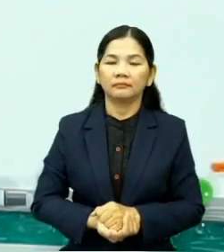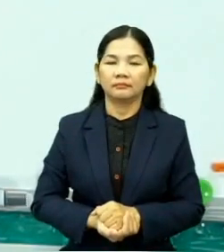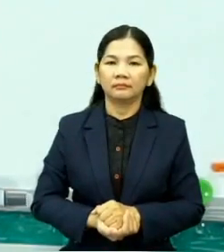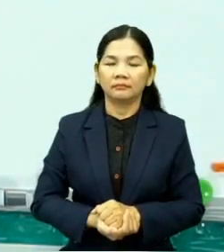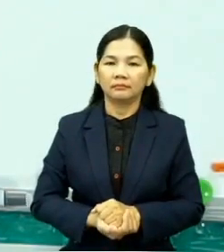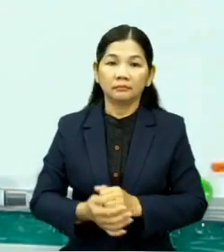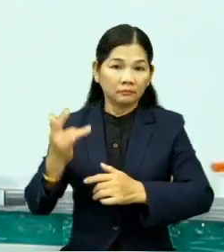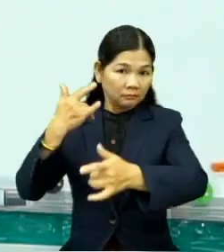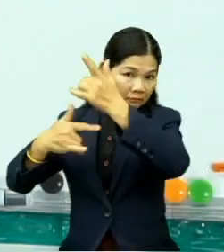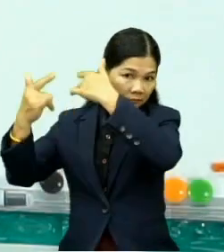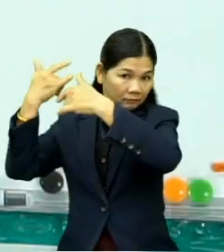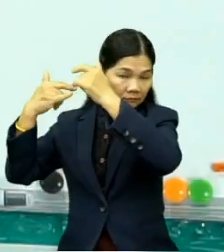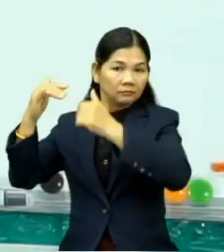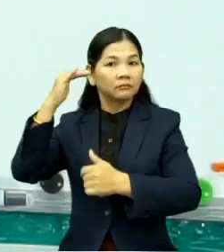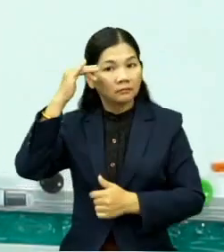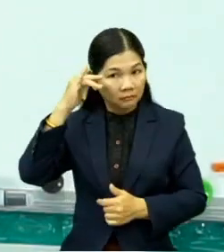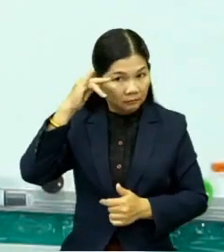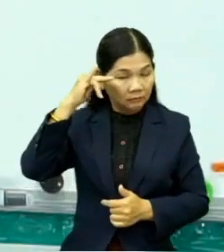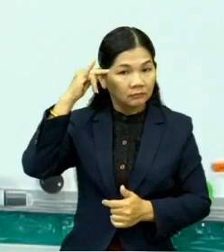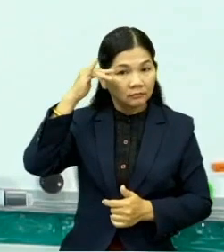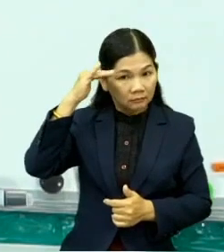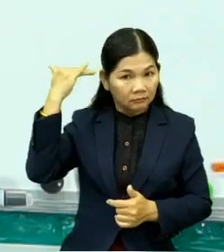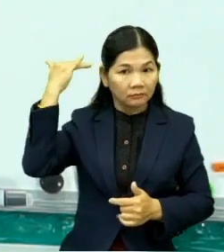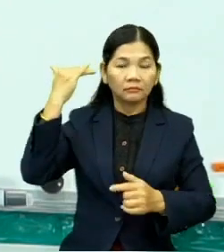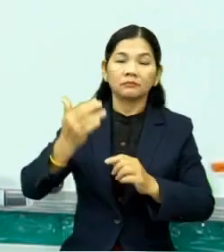បុព្វបុរសខ្មែរ